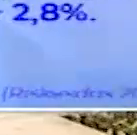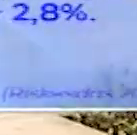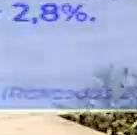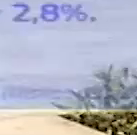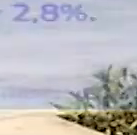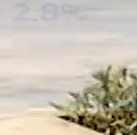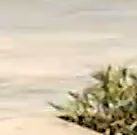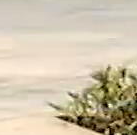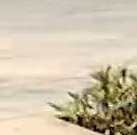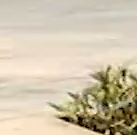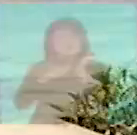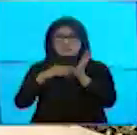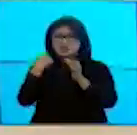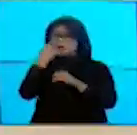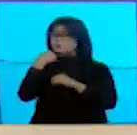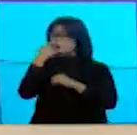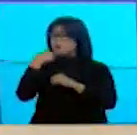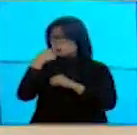10,2% yang mendapatkan pelayanan medis.